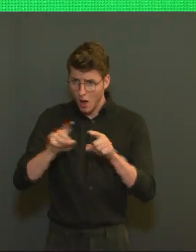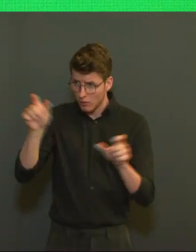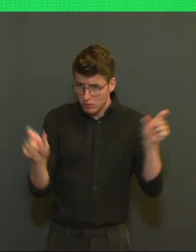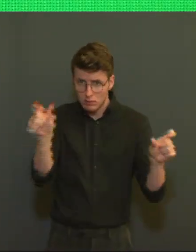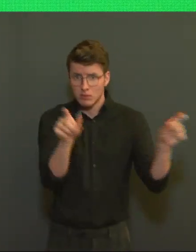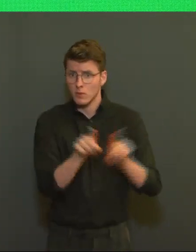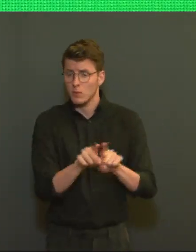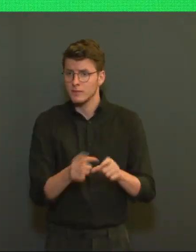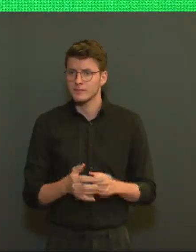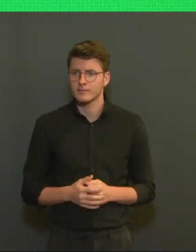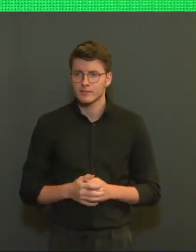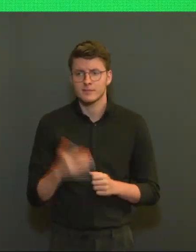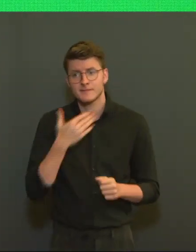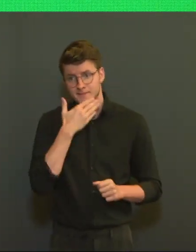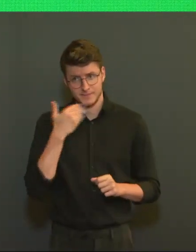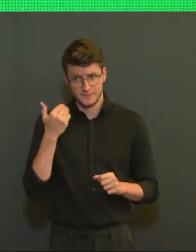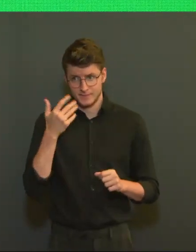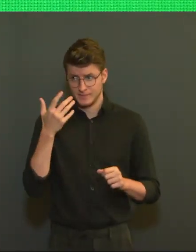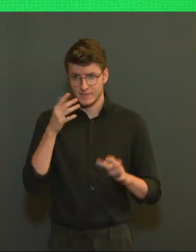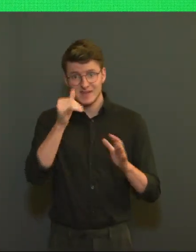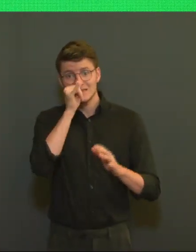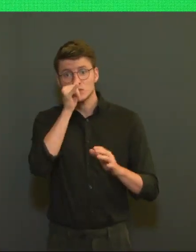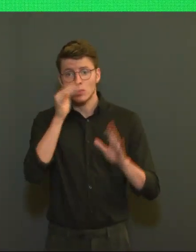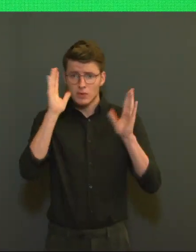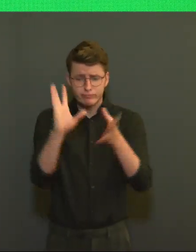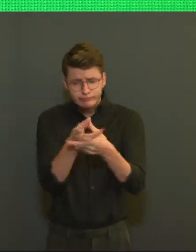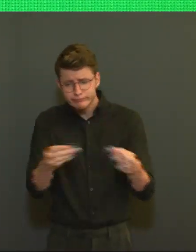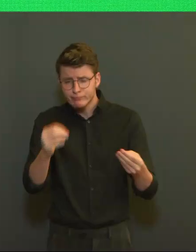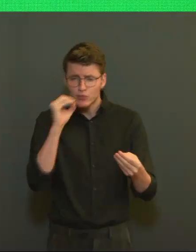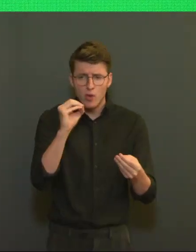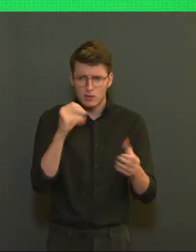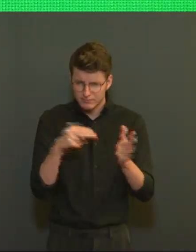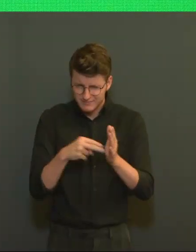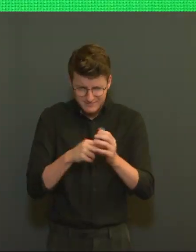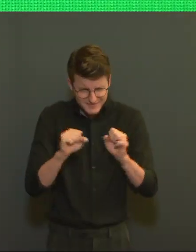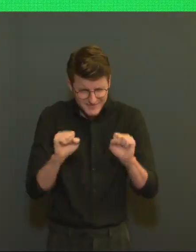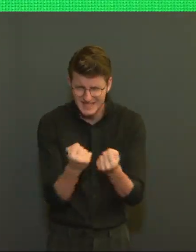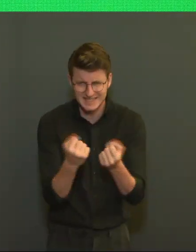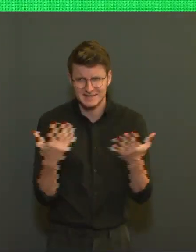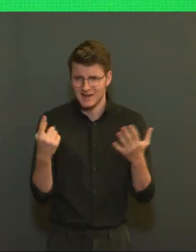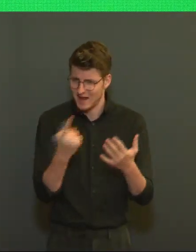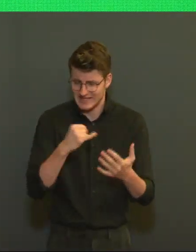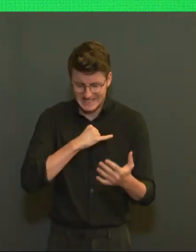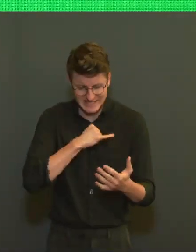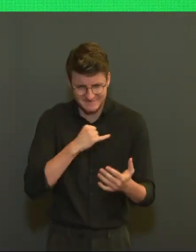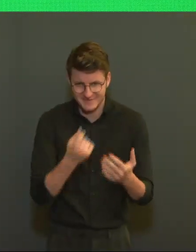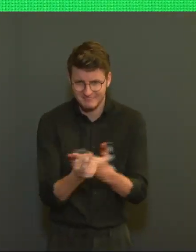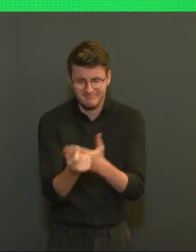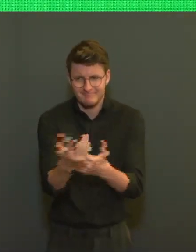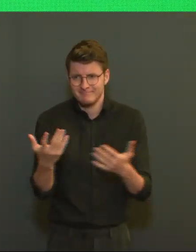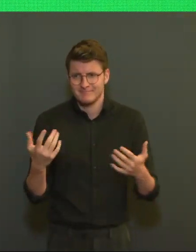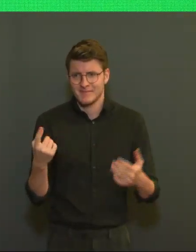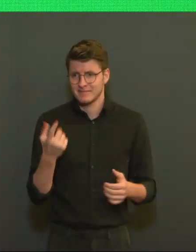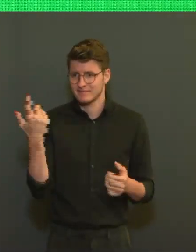hardnekkig virus dat iedereen kan treffen. Mensen die het COVID-19-virus oplopen, verdienen onze